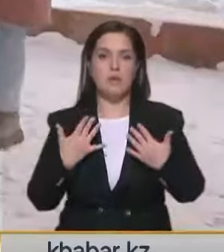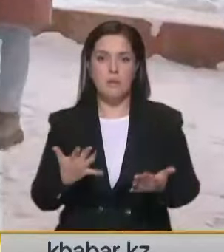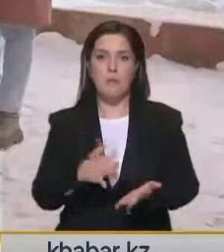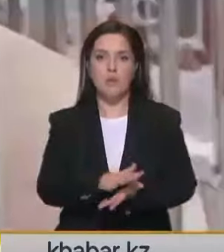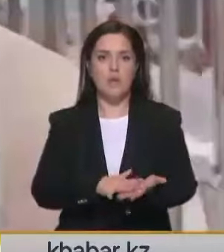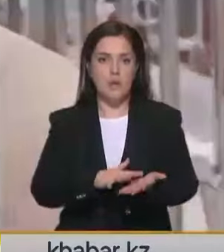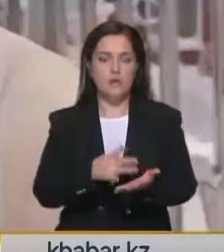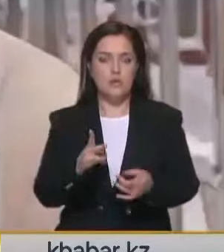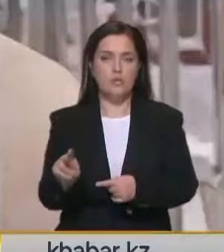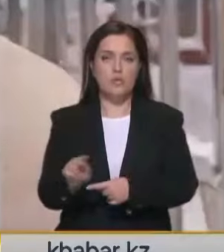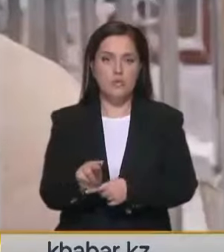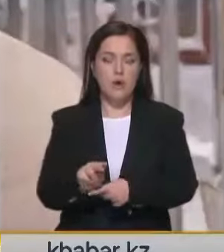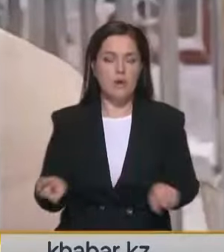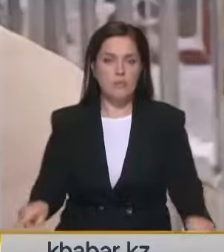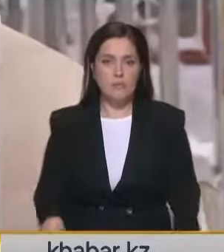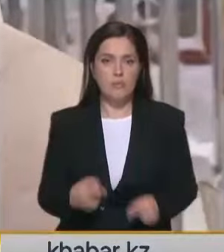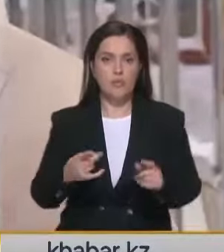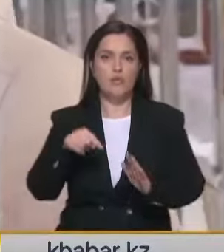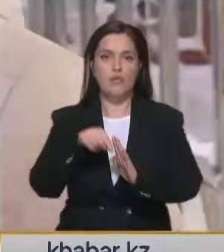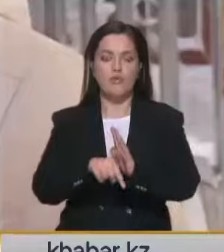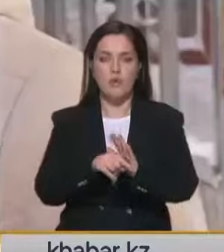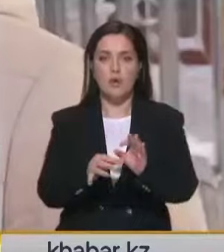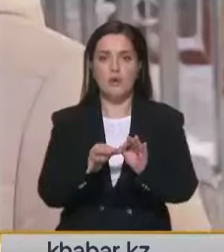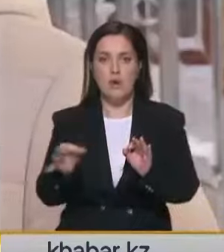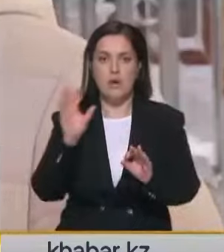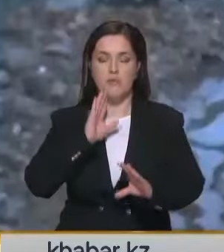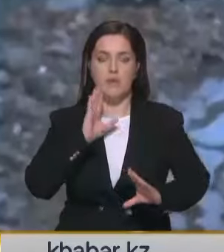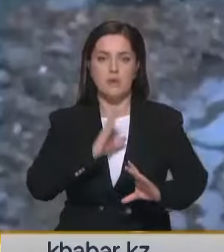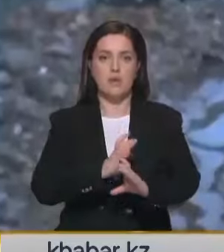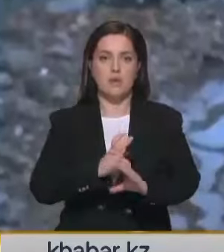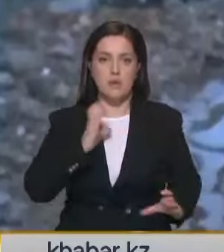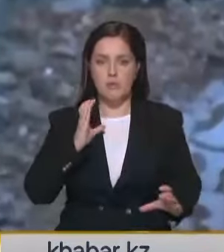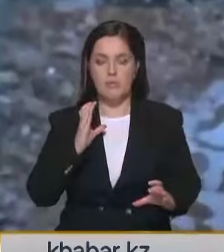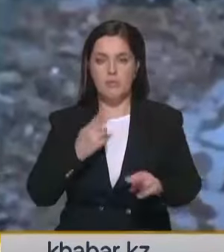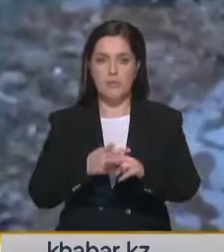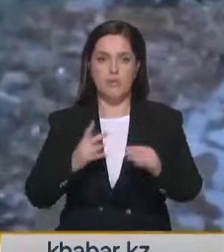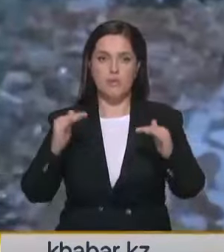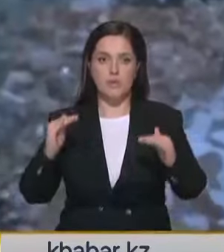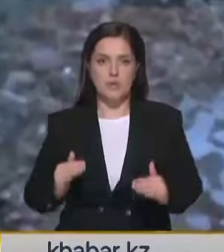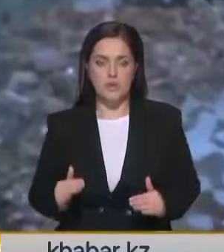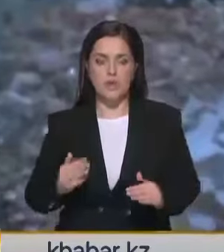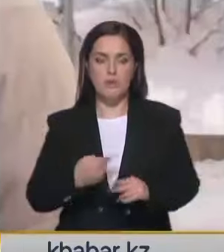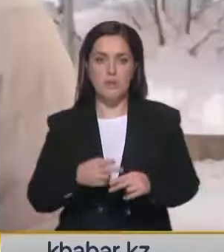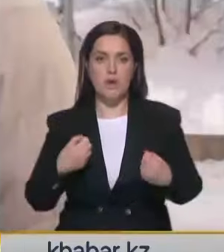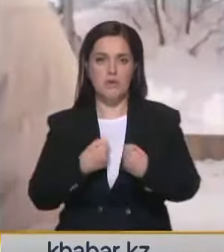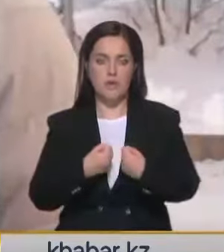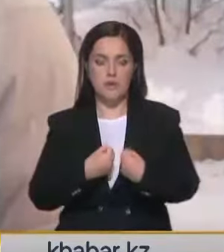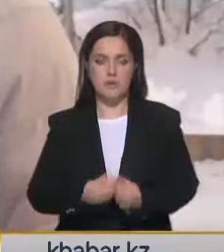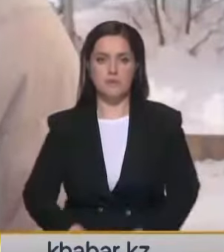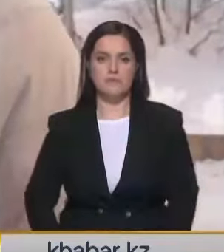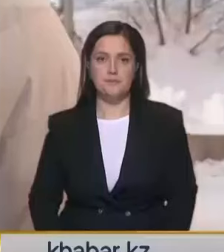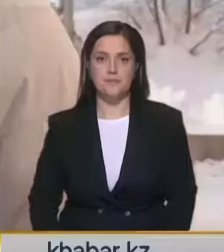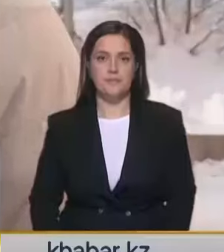дальнейшей модернизации, в том числе внутрирайонных водопроводов, чтобы хоть как-то снизить сезонную аварийность. Говорила, что